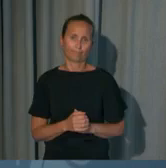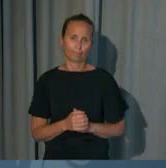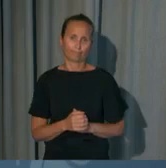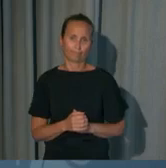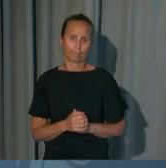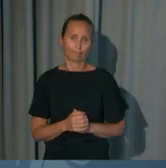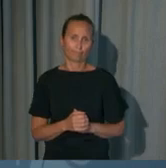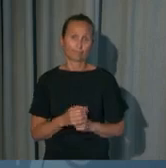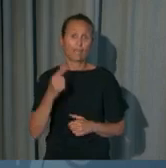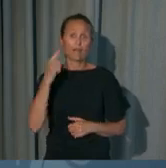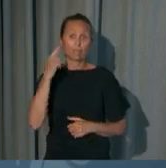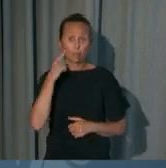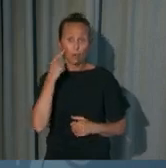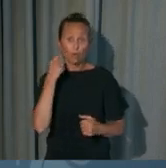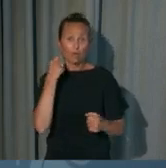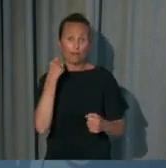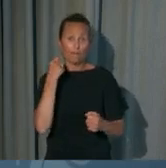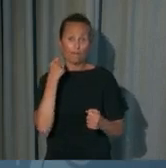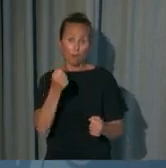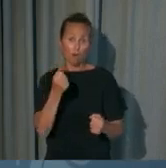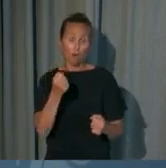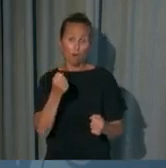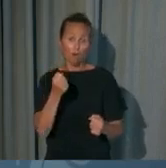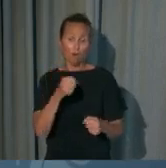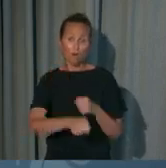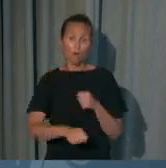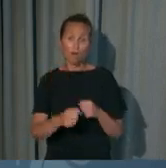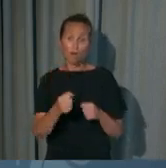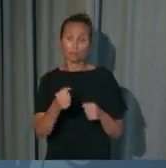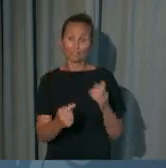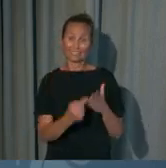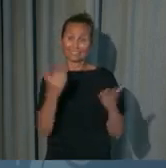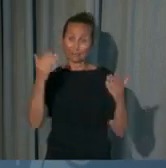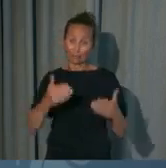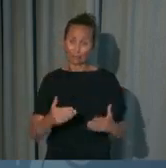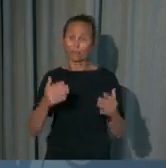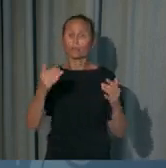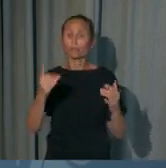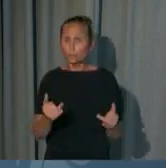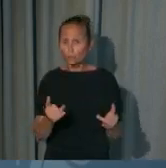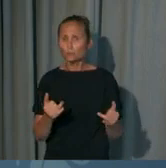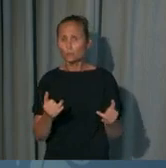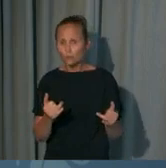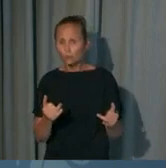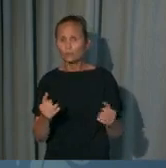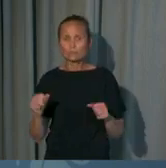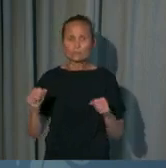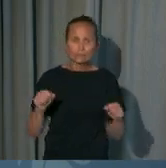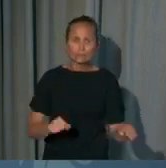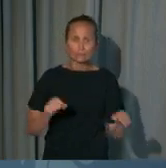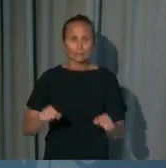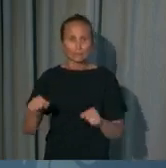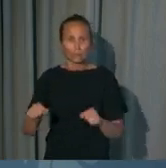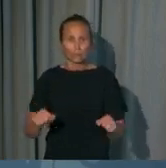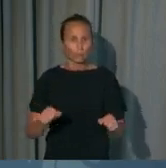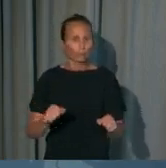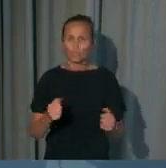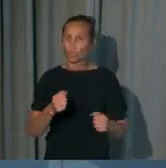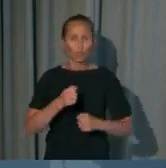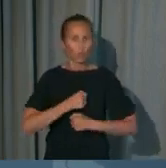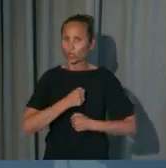Jeg forstår at den volden som vi har opplevd i natt fører med seg uro,